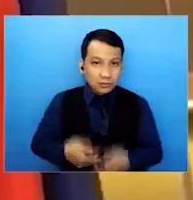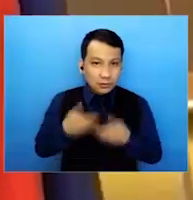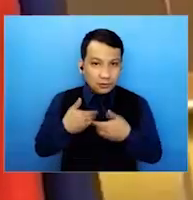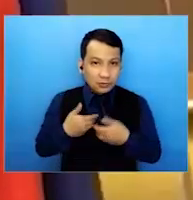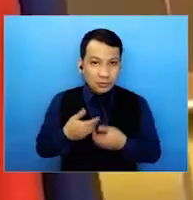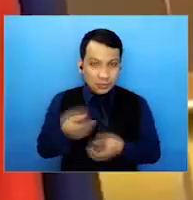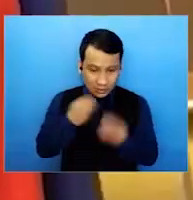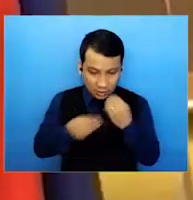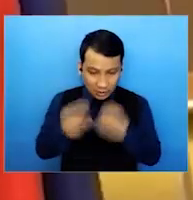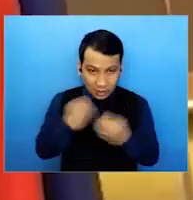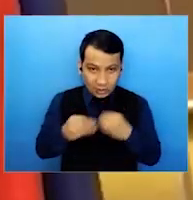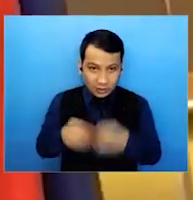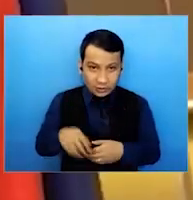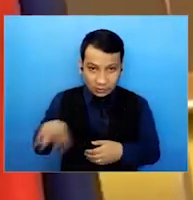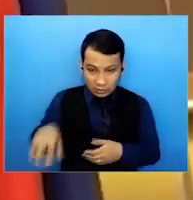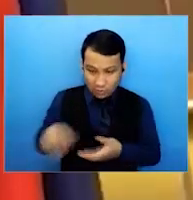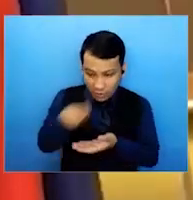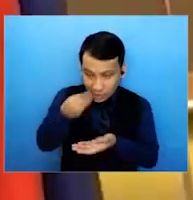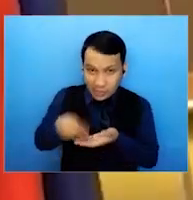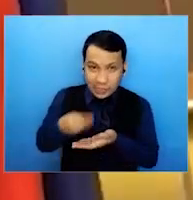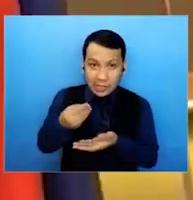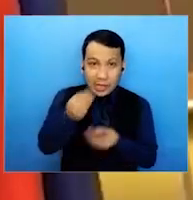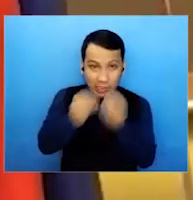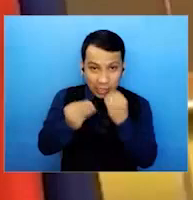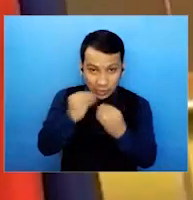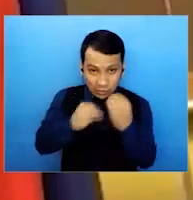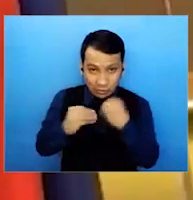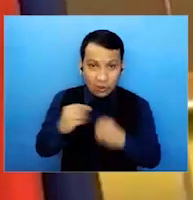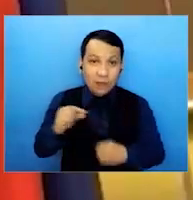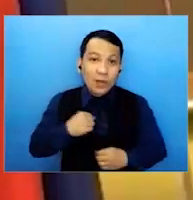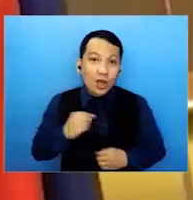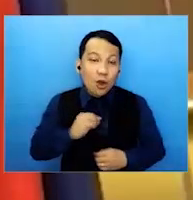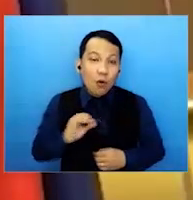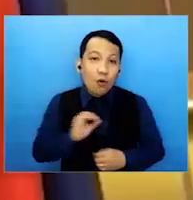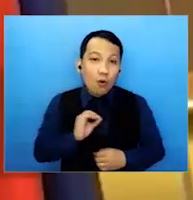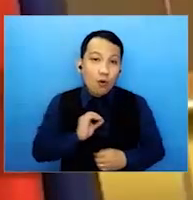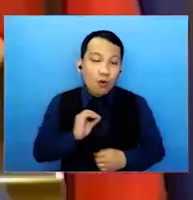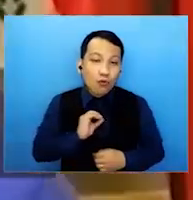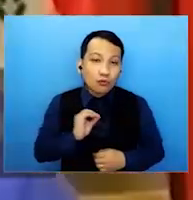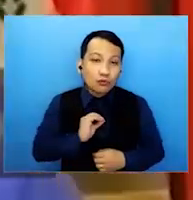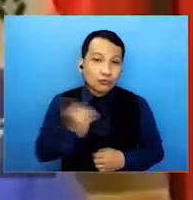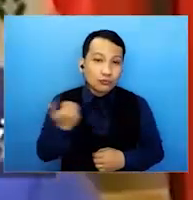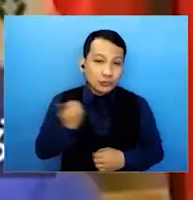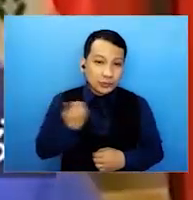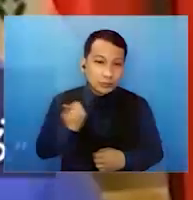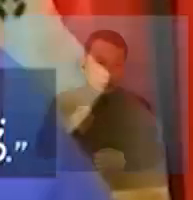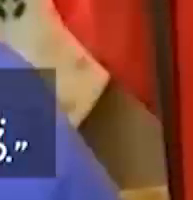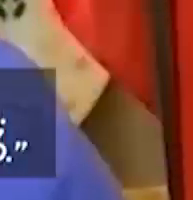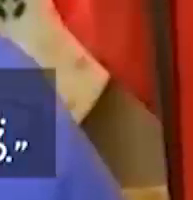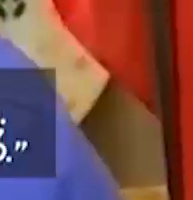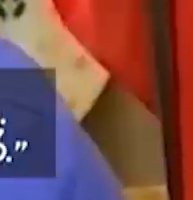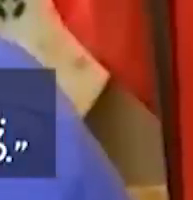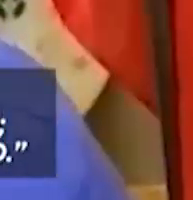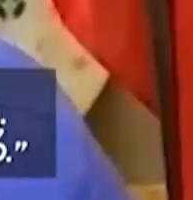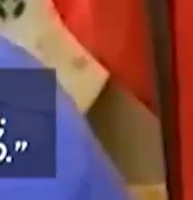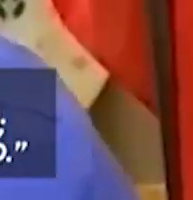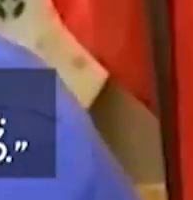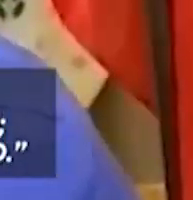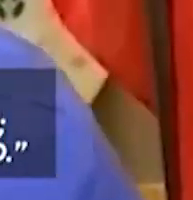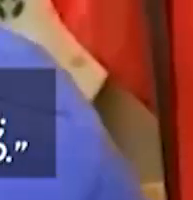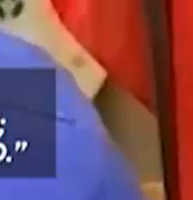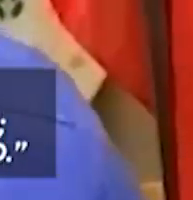itong pinakain ko, pinaghirapan ko dugo at pawis ng puhunan ko. Hindi ko kayang kainin na itong